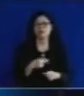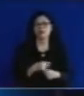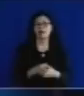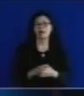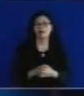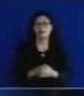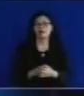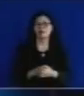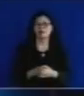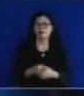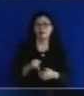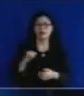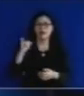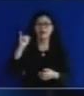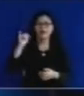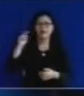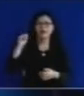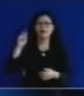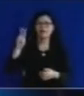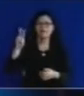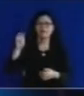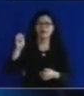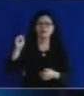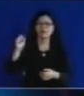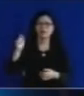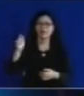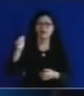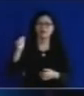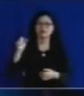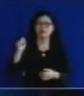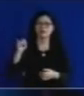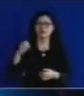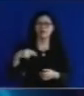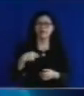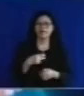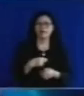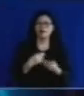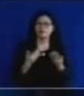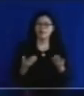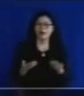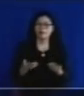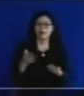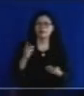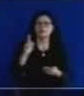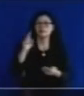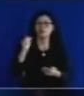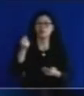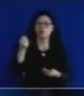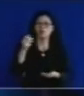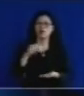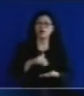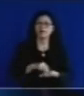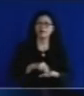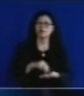pro investasi, sehingga kita juga sudah menyiapkan 10.000 hektar tanah untuk